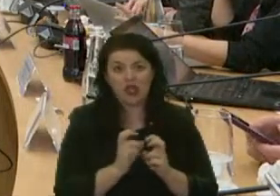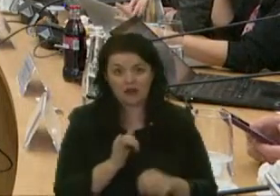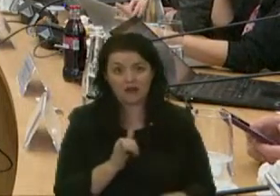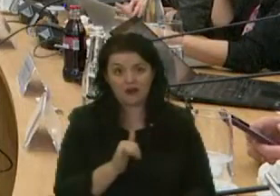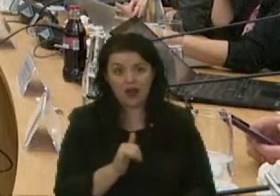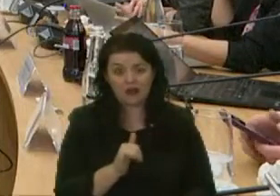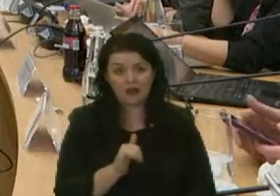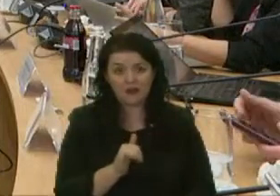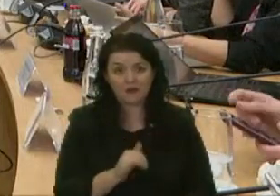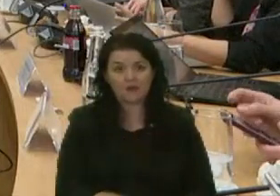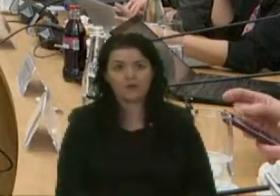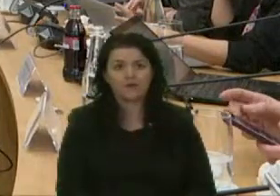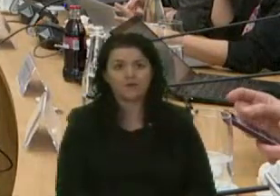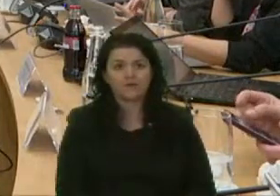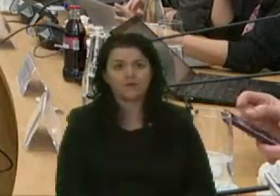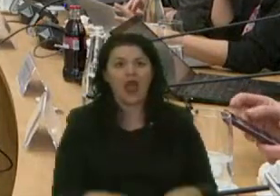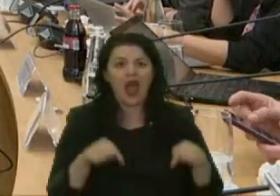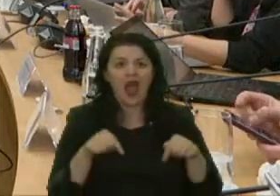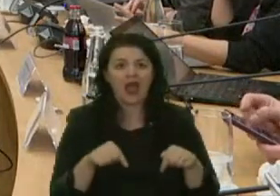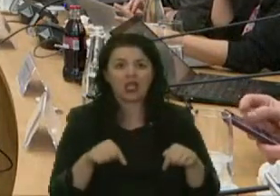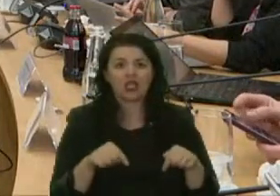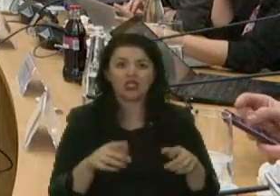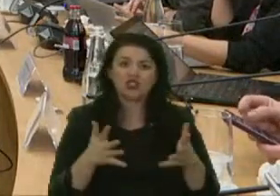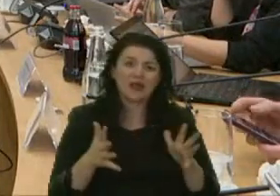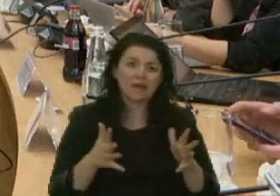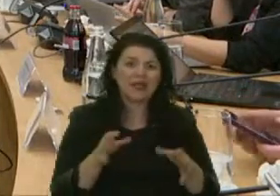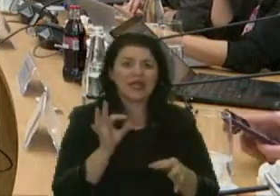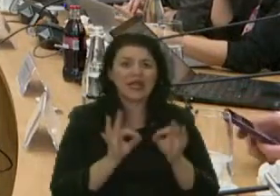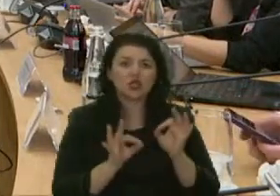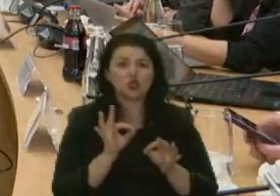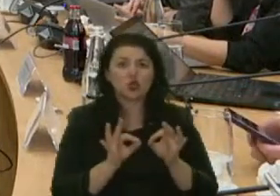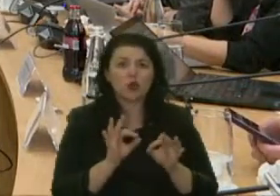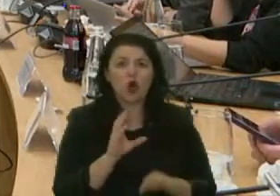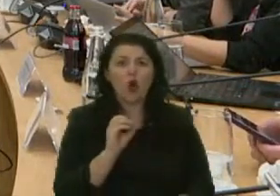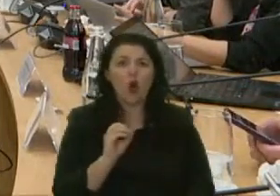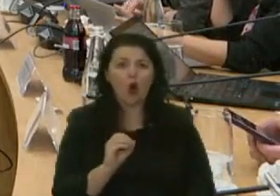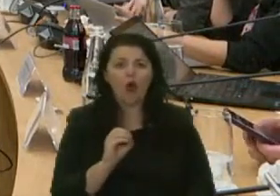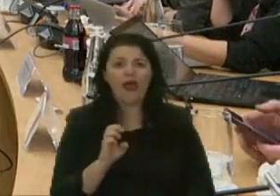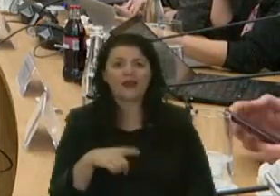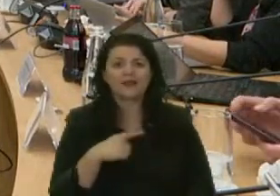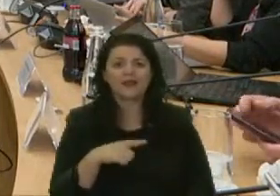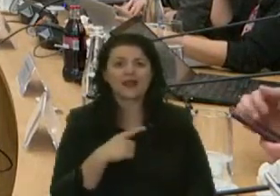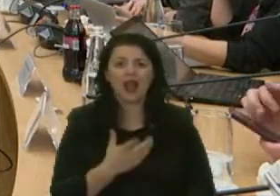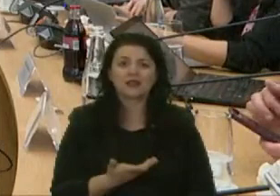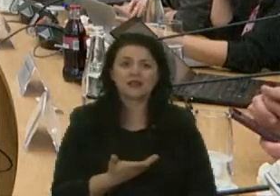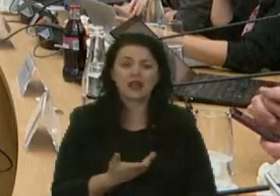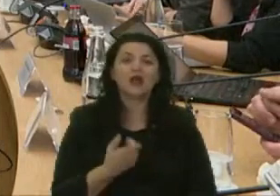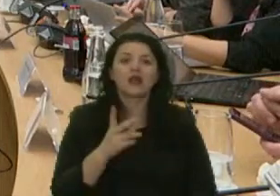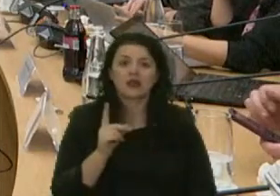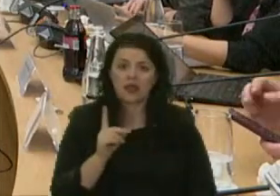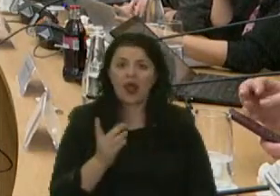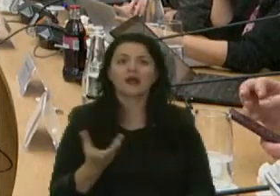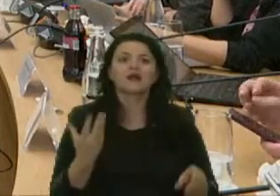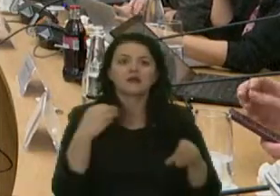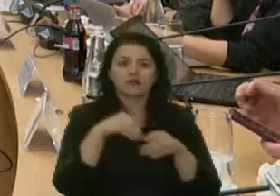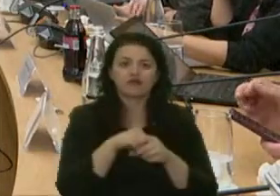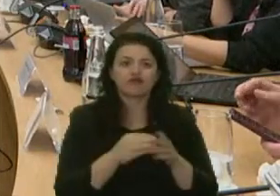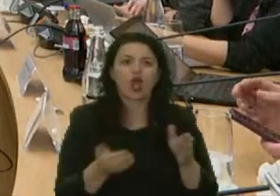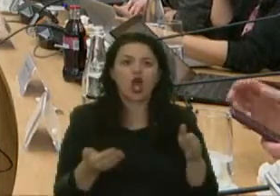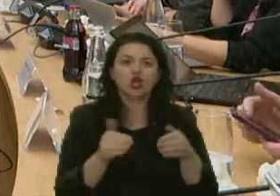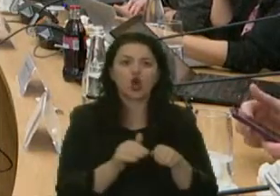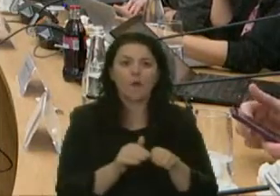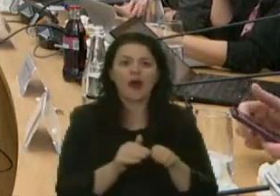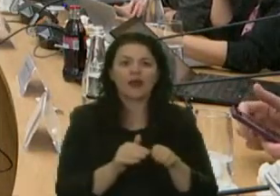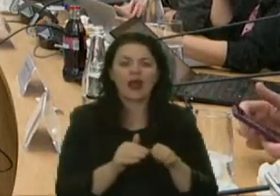nu aici depindem de studiul pe care l avem de coexistență și intră aici inclusiv îngroparea reț